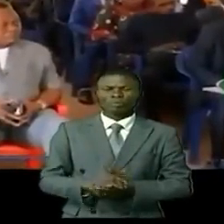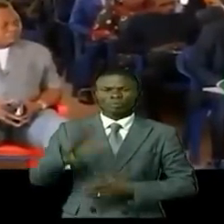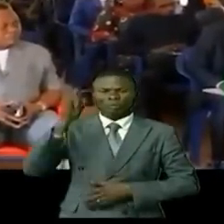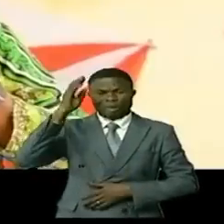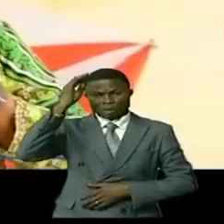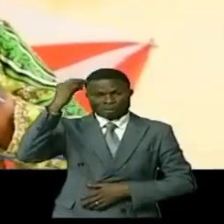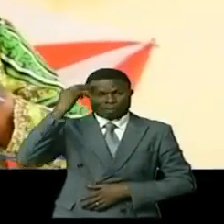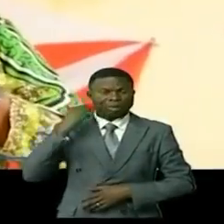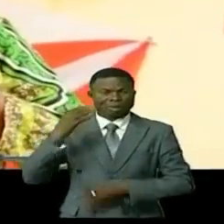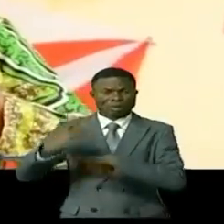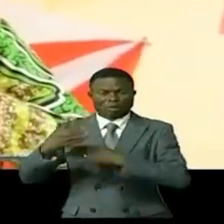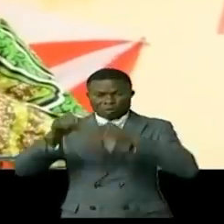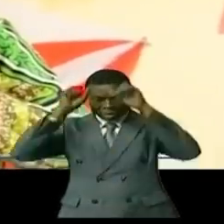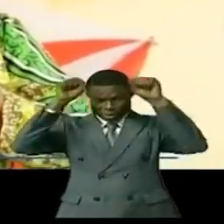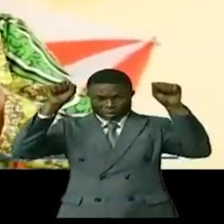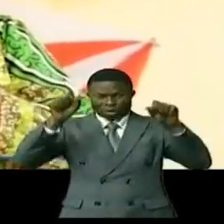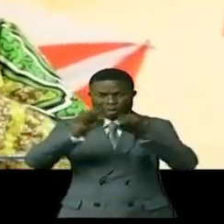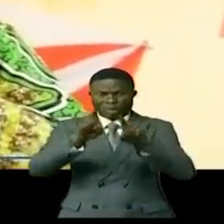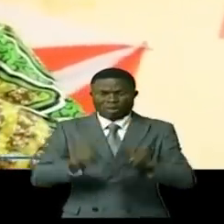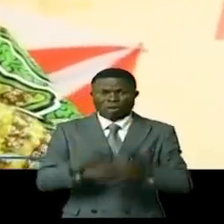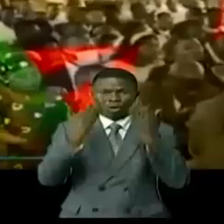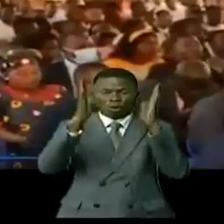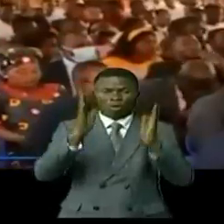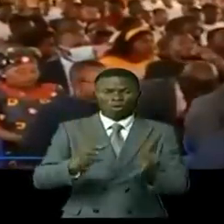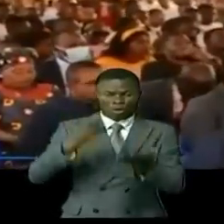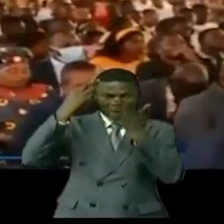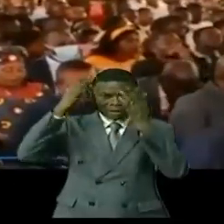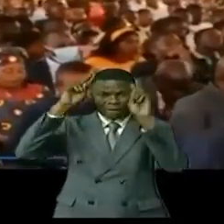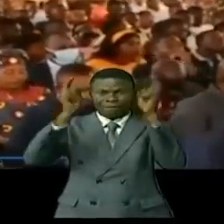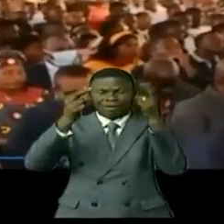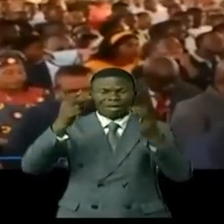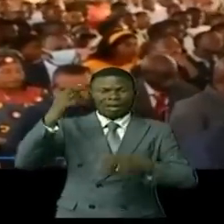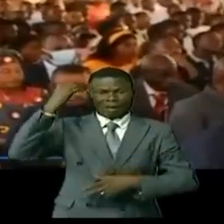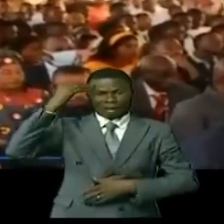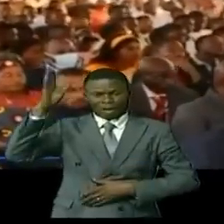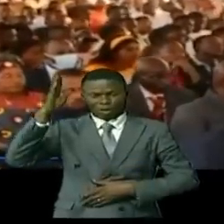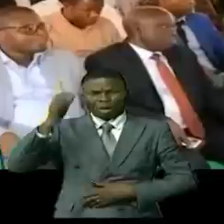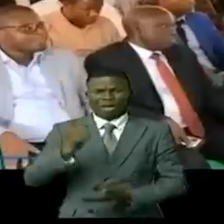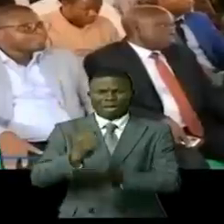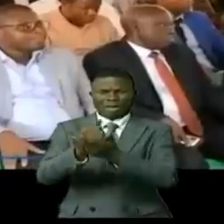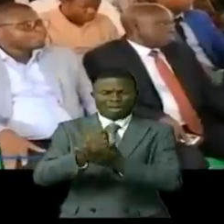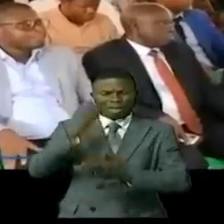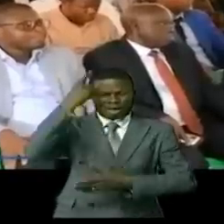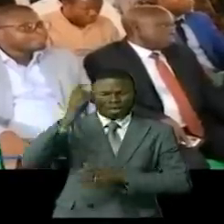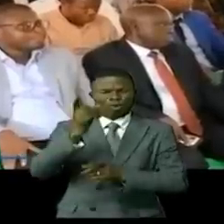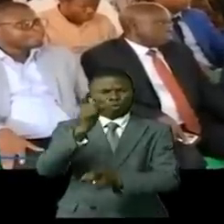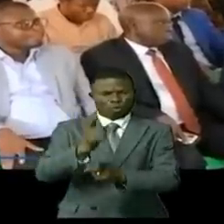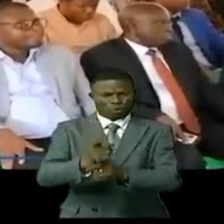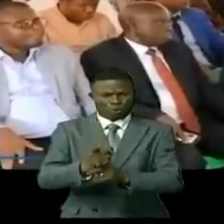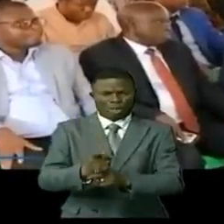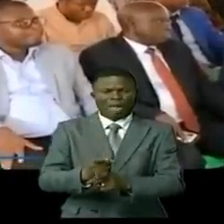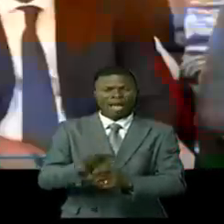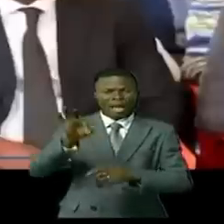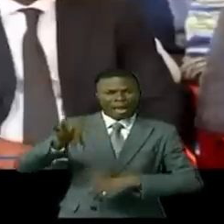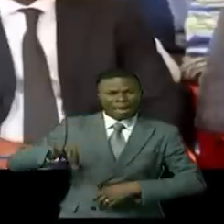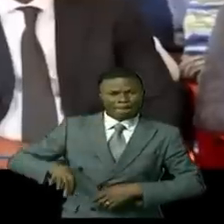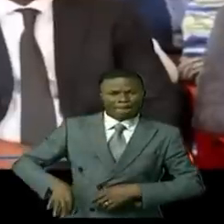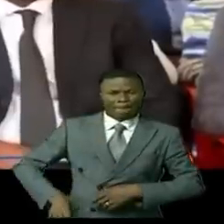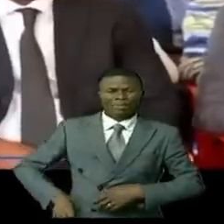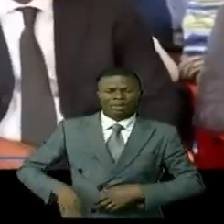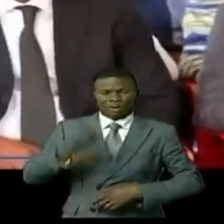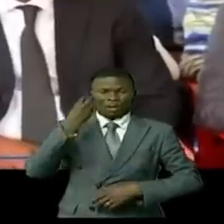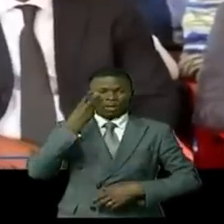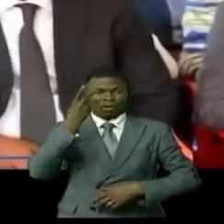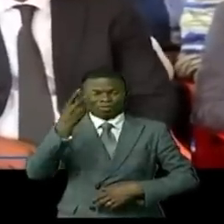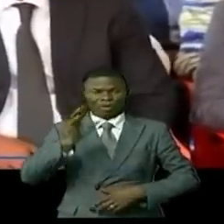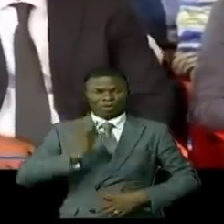Pré, le président de la République et les étudiants de la ville de Mbandaka a permis une compréhension exacte sur les bien fondés de la vision du chef de l'État